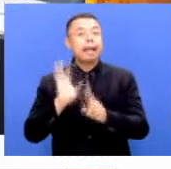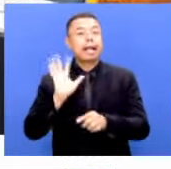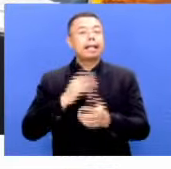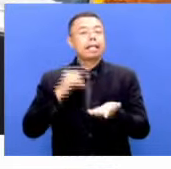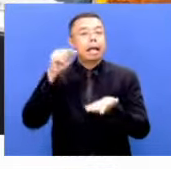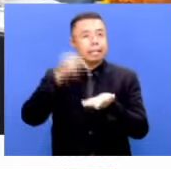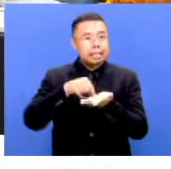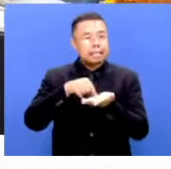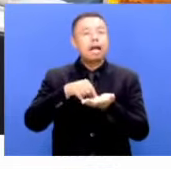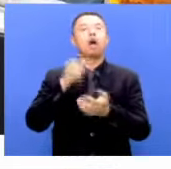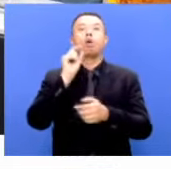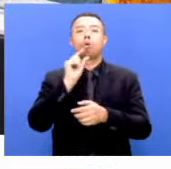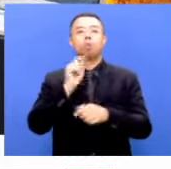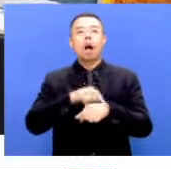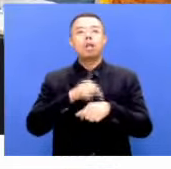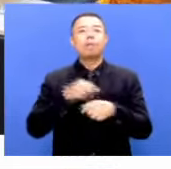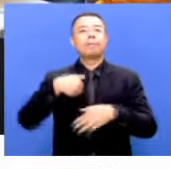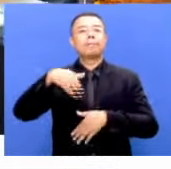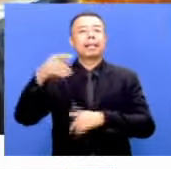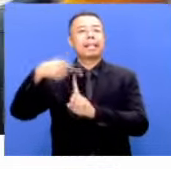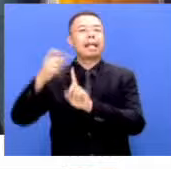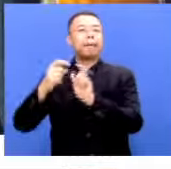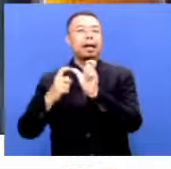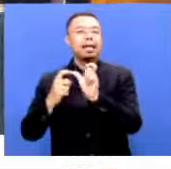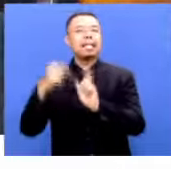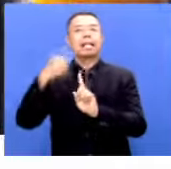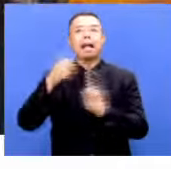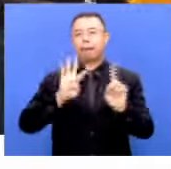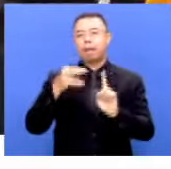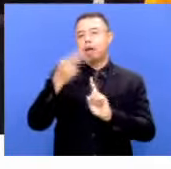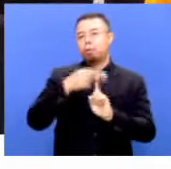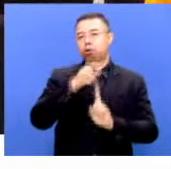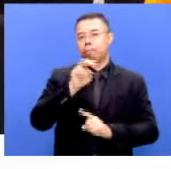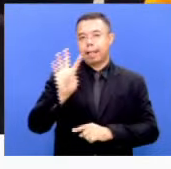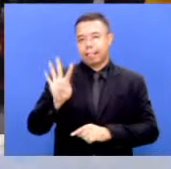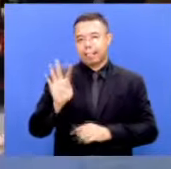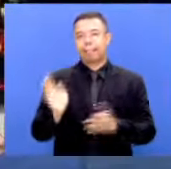coblos di balikbik suara TPS kita tanggal 14 Februari 2024 Mbak